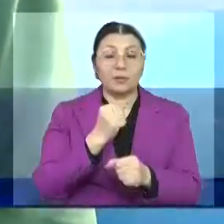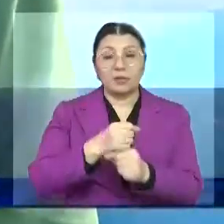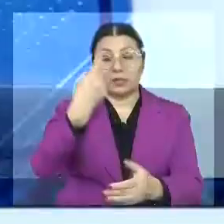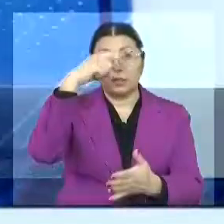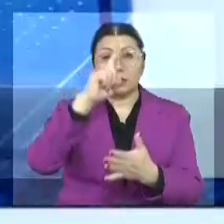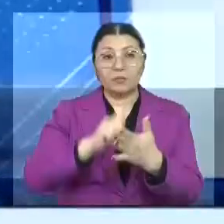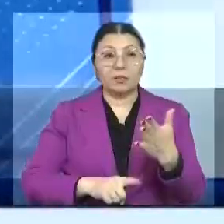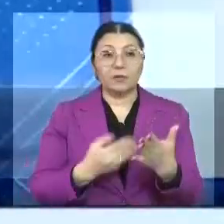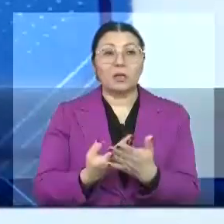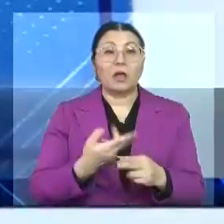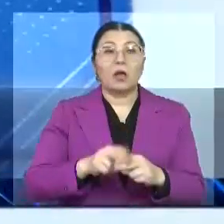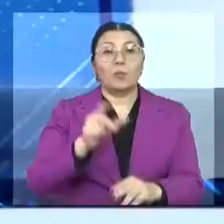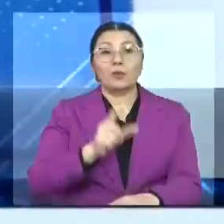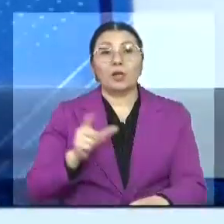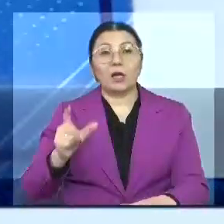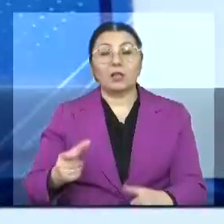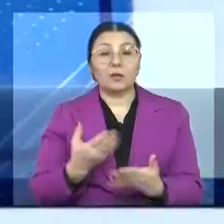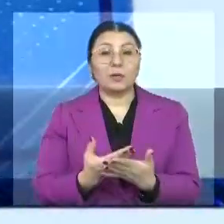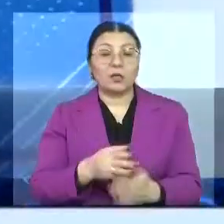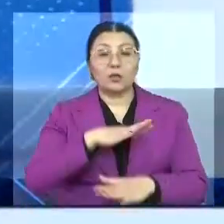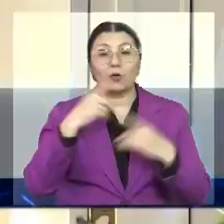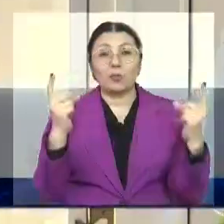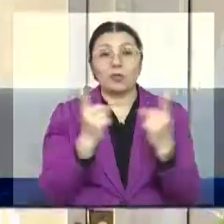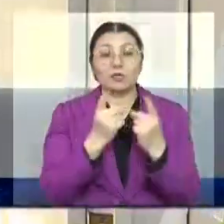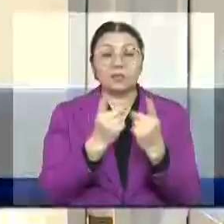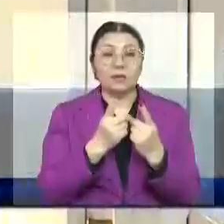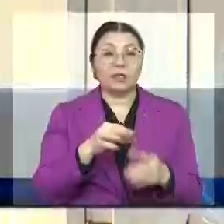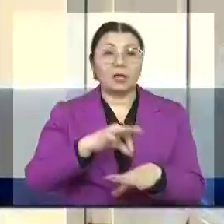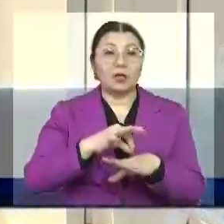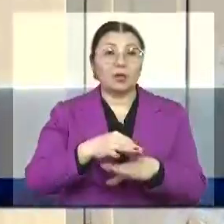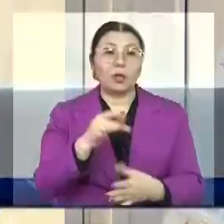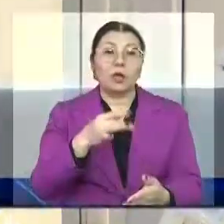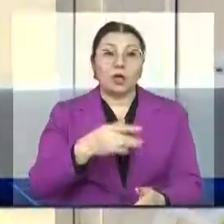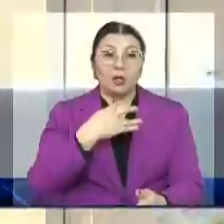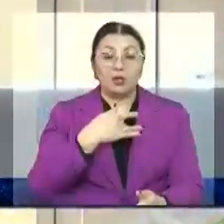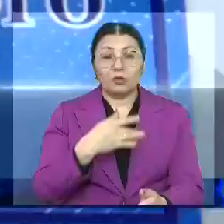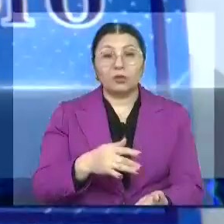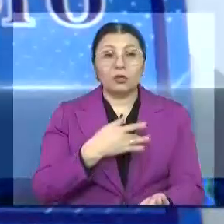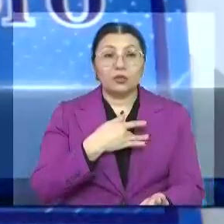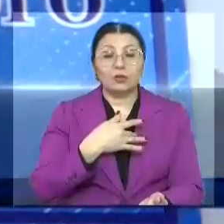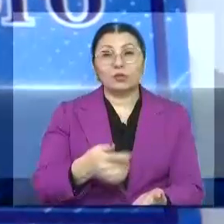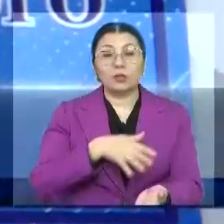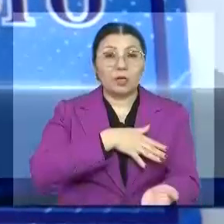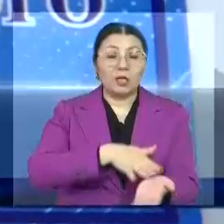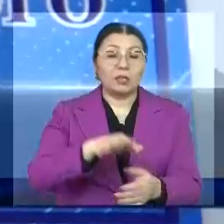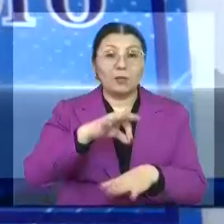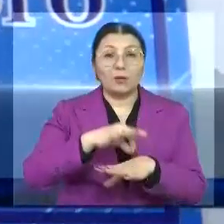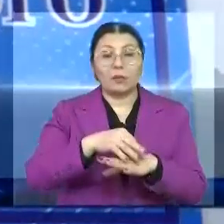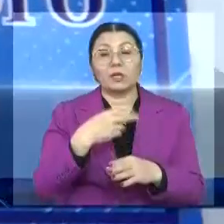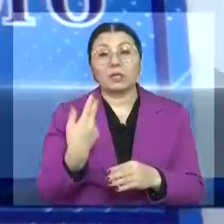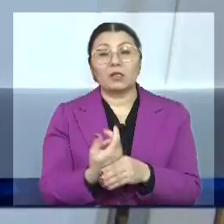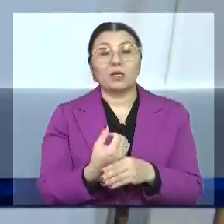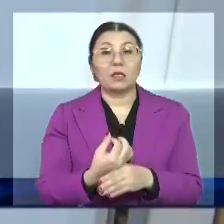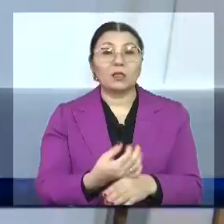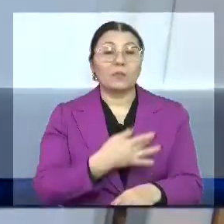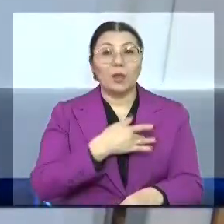сенемін. Мұндағы тұрғындардың арасында көп кезігетін дерт жүрек қан тамыр аурулары. Екінші орында асқазан бауыр, үшінші орында